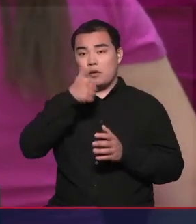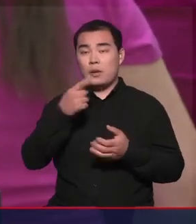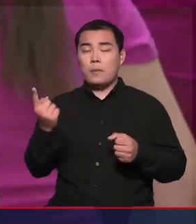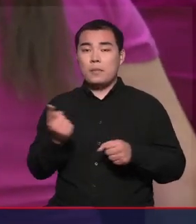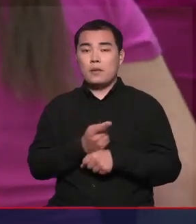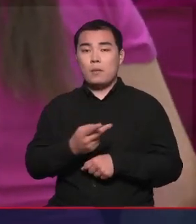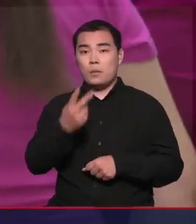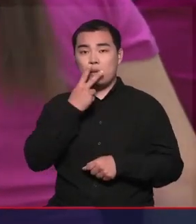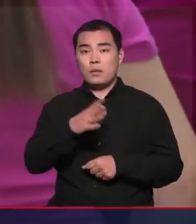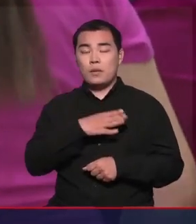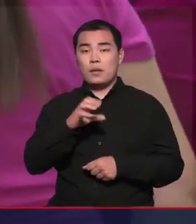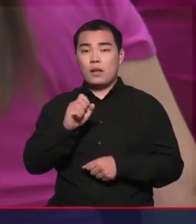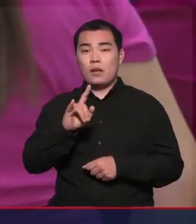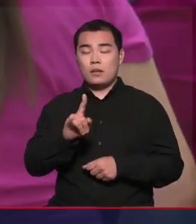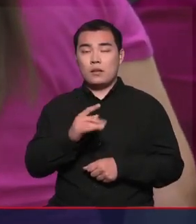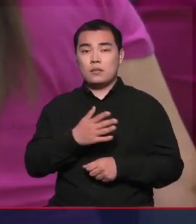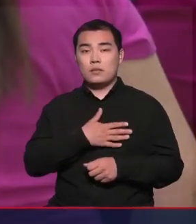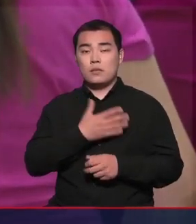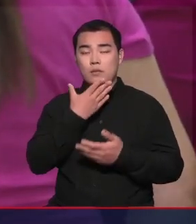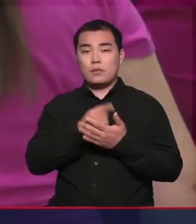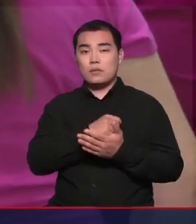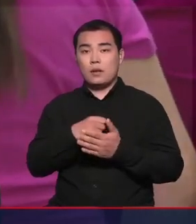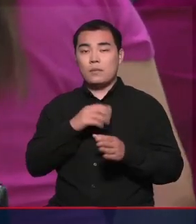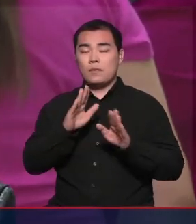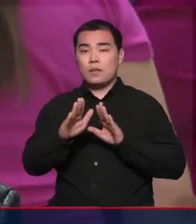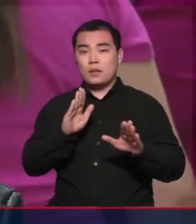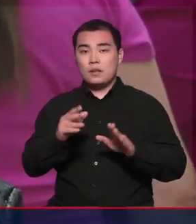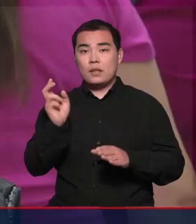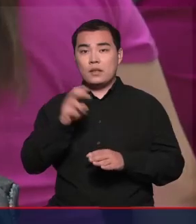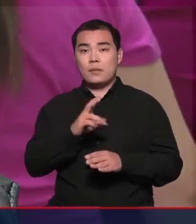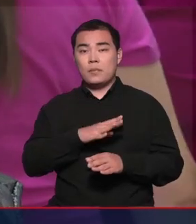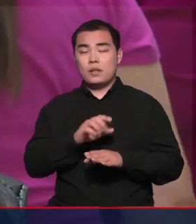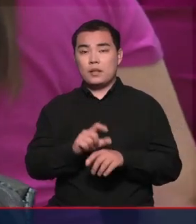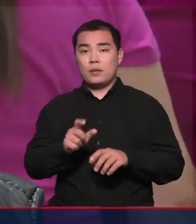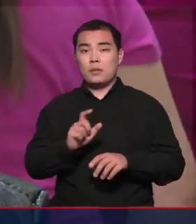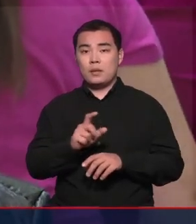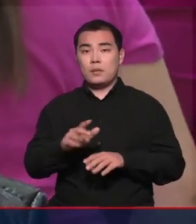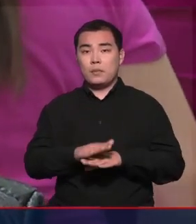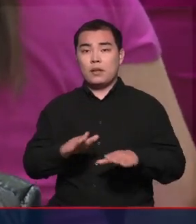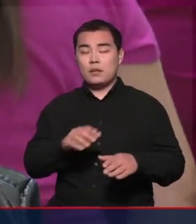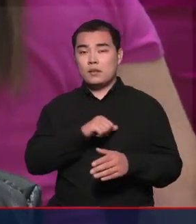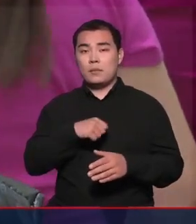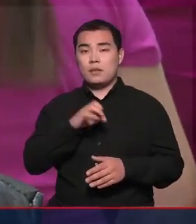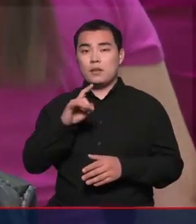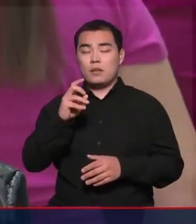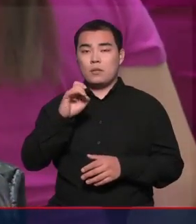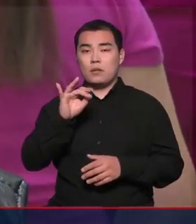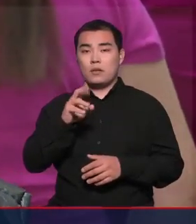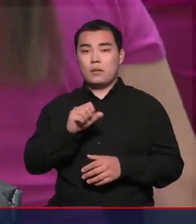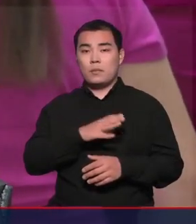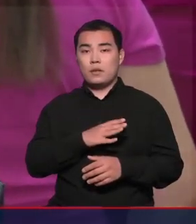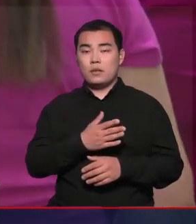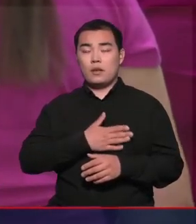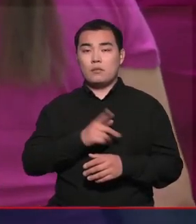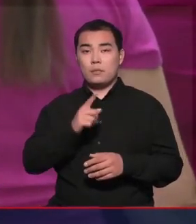раз увидела тазы на своей же выставке, ребята приехали из восточного Казахстана, из села Рулихи, все, для меня